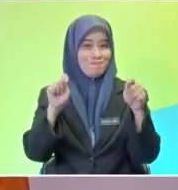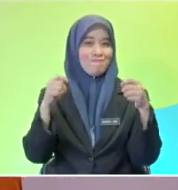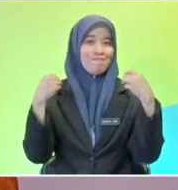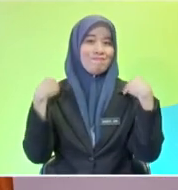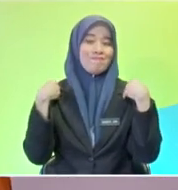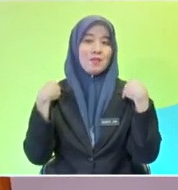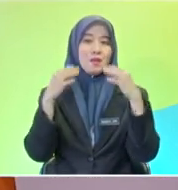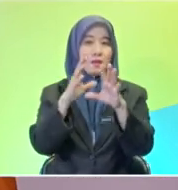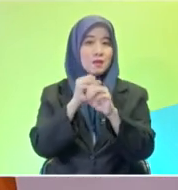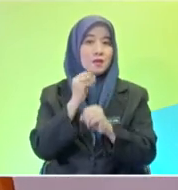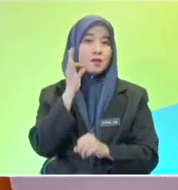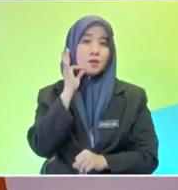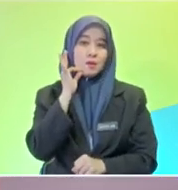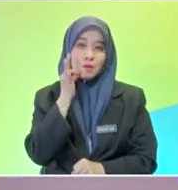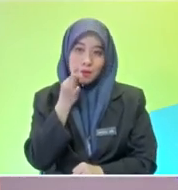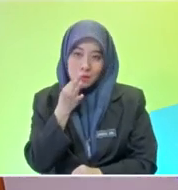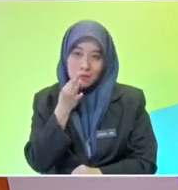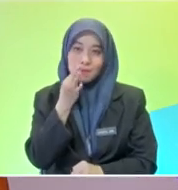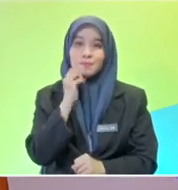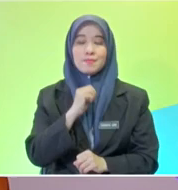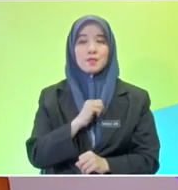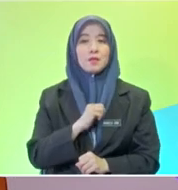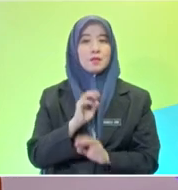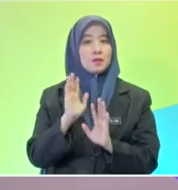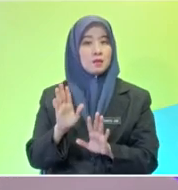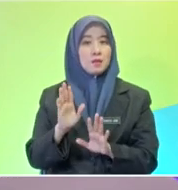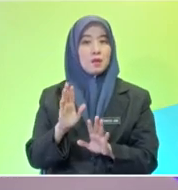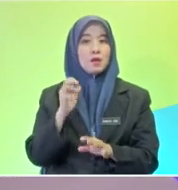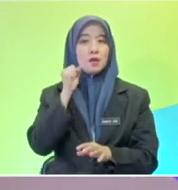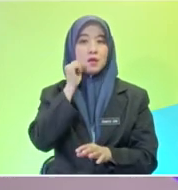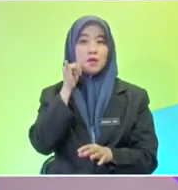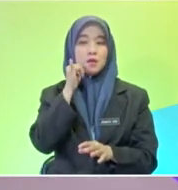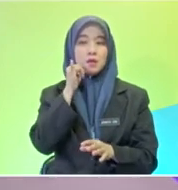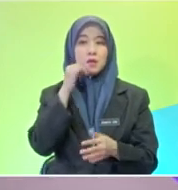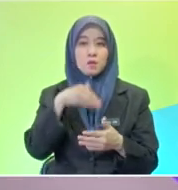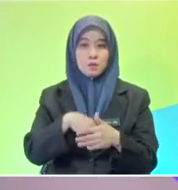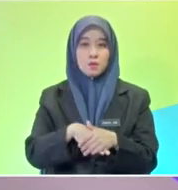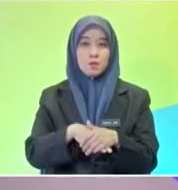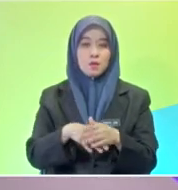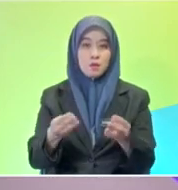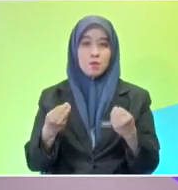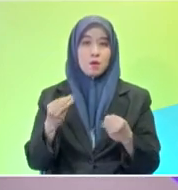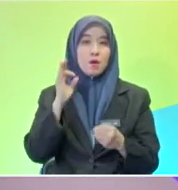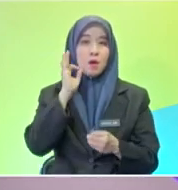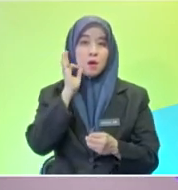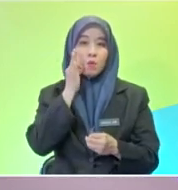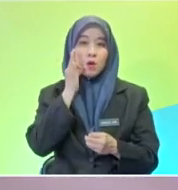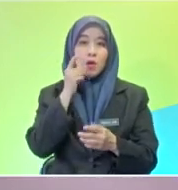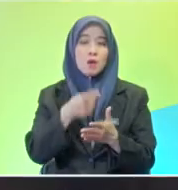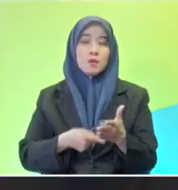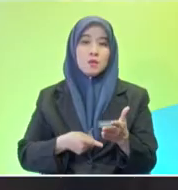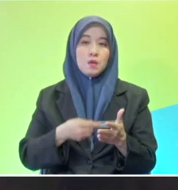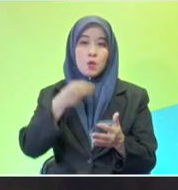Dapat buah. Okey, nanti Fika masukkan di sini ya. Okey, nak buah apa? Saya nak buah strawberry satu.